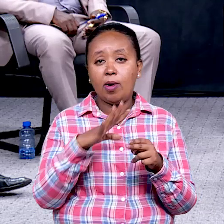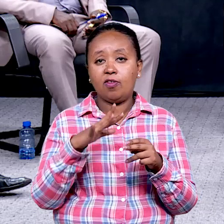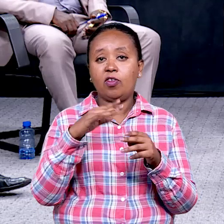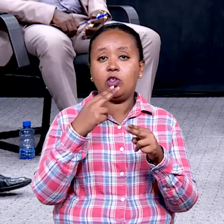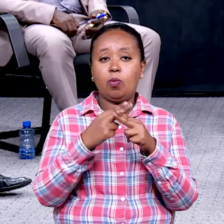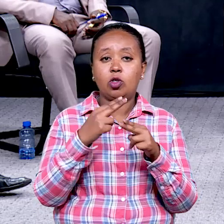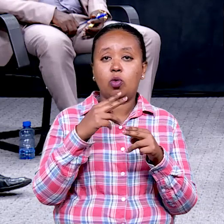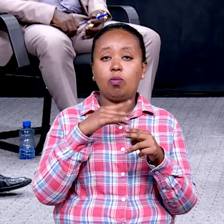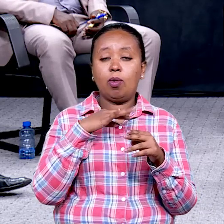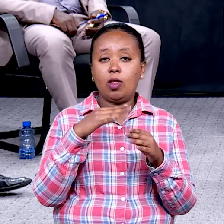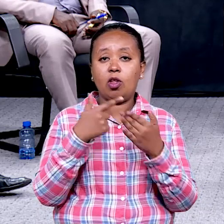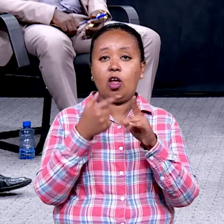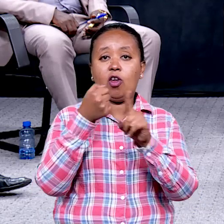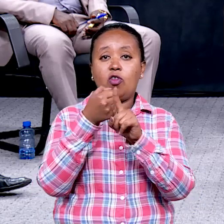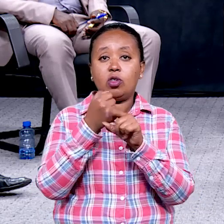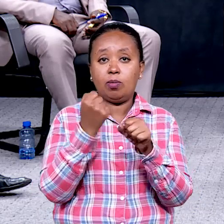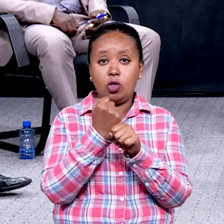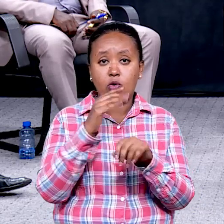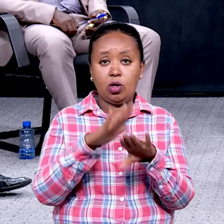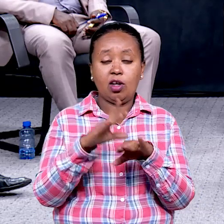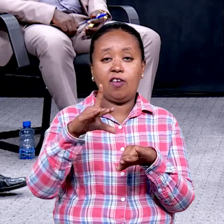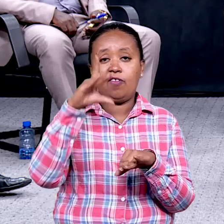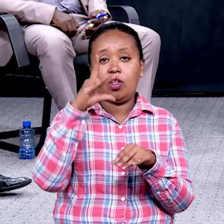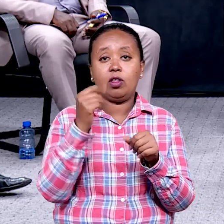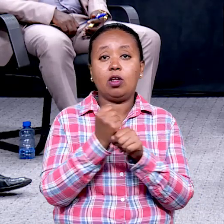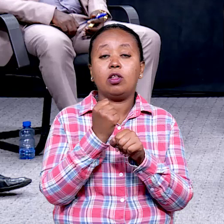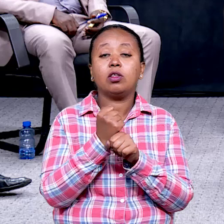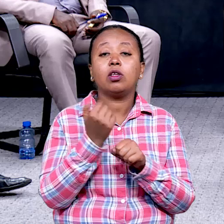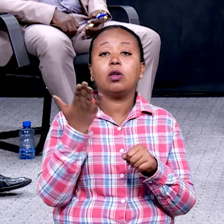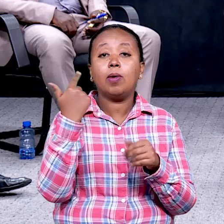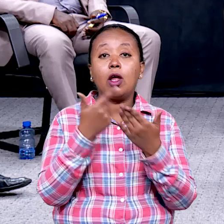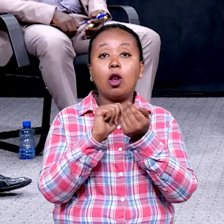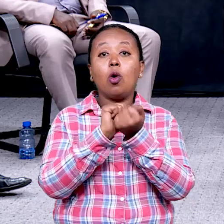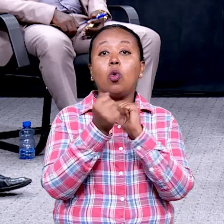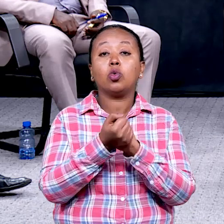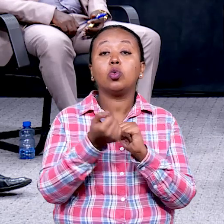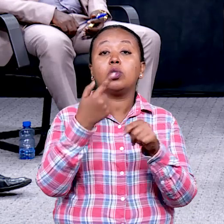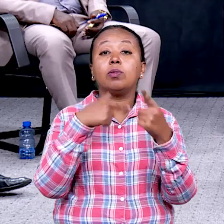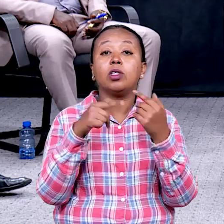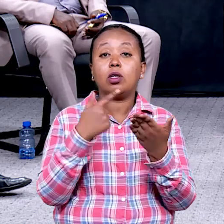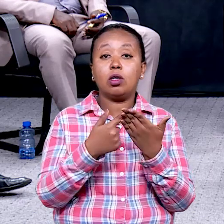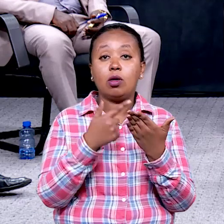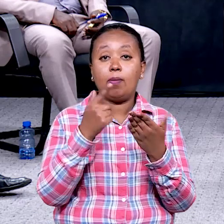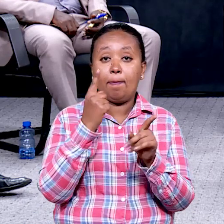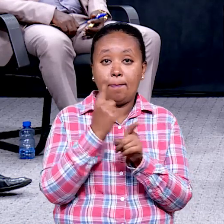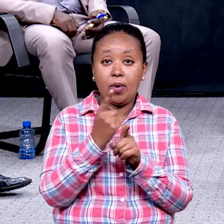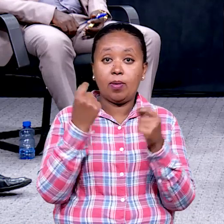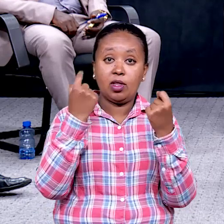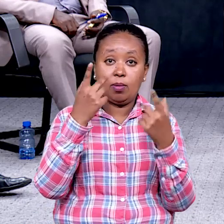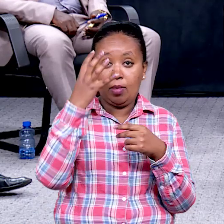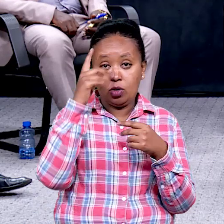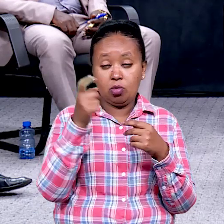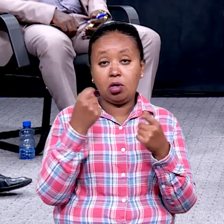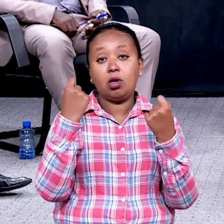በማጠልሸት በተለይ አድቮኬሲ ላይ የሚሰሩትን ከፍተኛ ስራ ተሰርቷል። ይሄ ለውጡ ሲመጣ ያንን በአግባቡ የተረዳ መንግስት